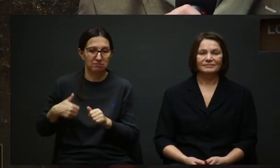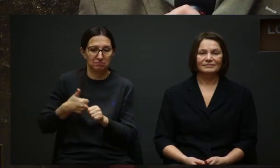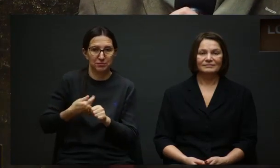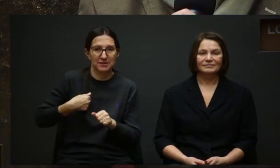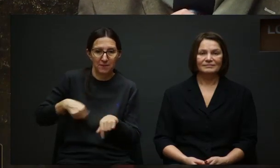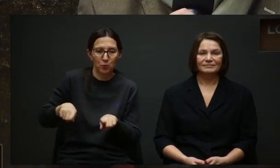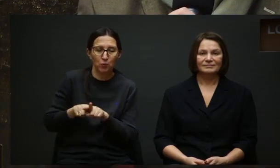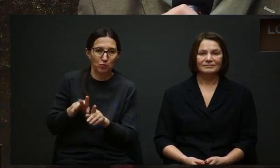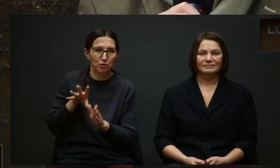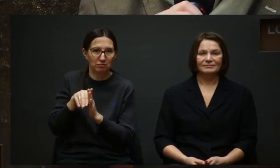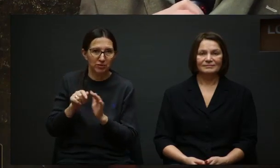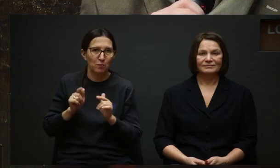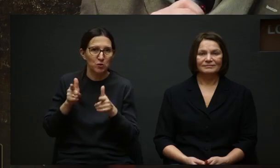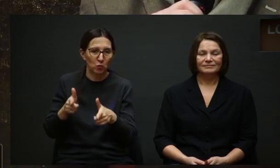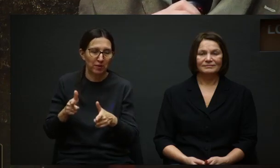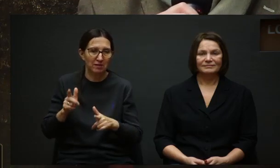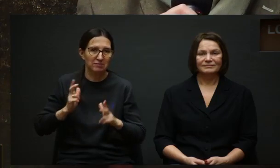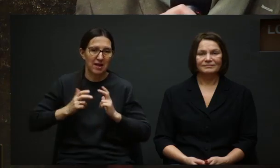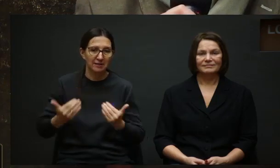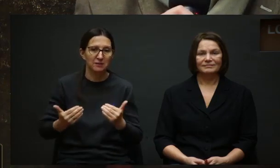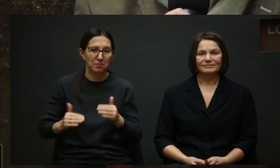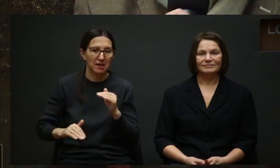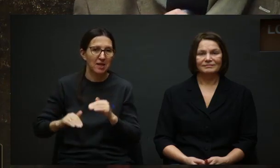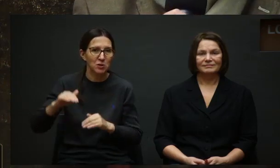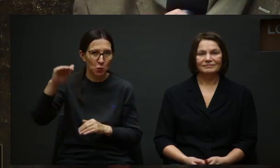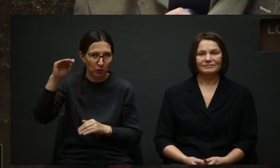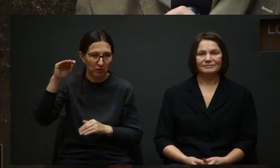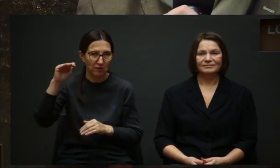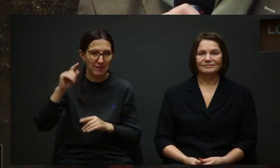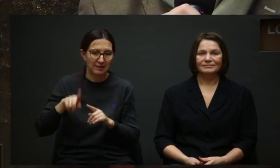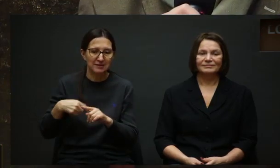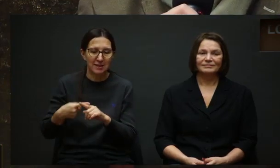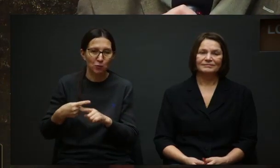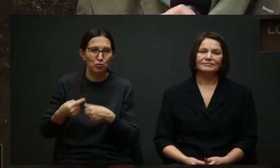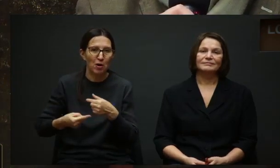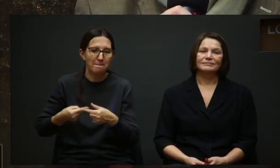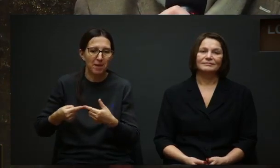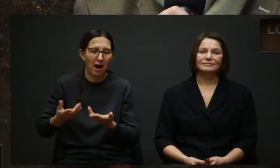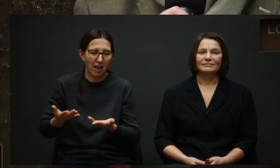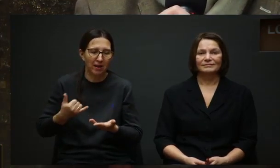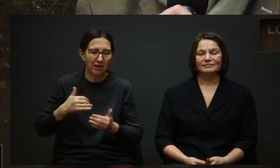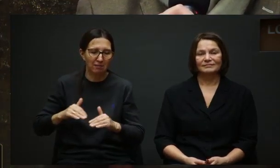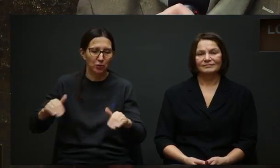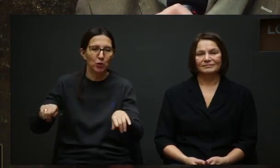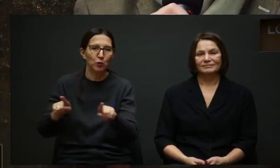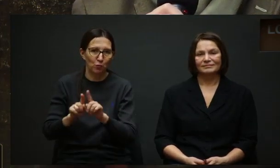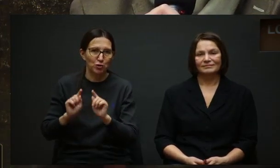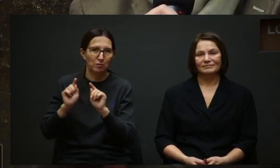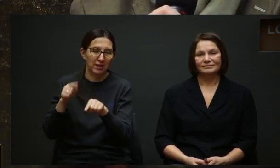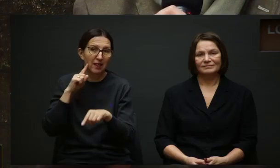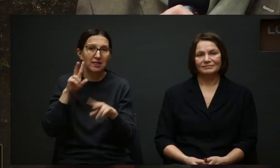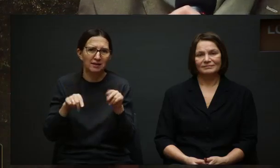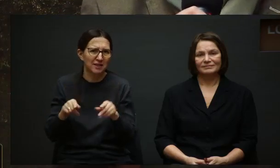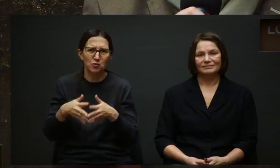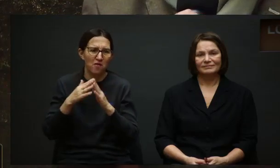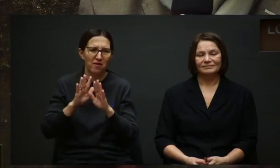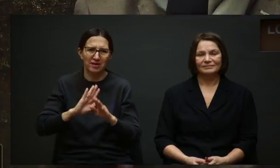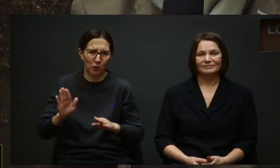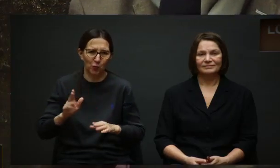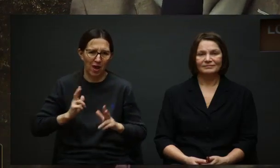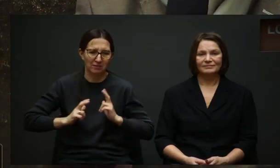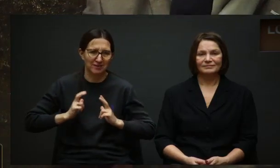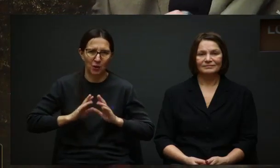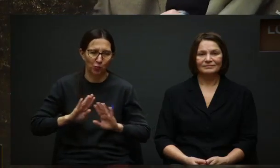тоже поступил в архитектурный институт, теперь растет. Следующее поколение, наверное, тоже поступит, но, надеюсь, не в архитектурный институт,